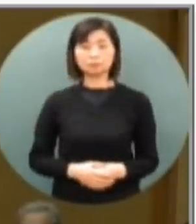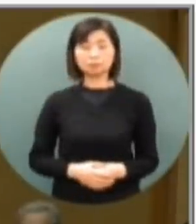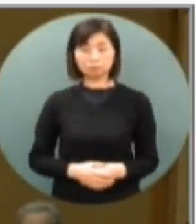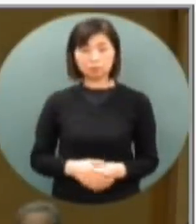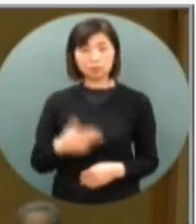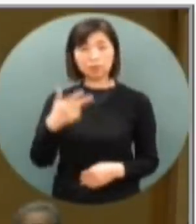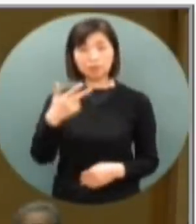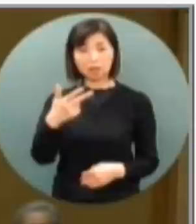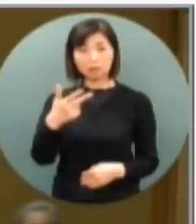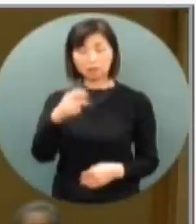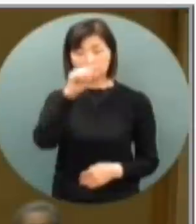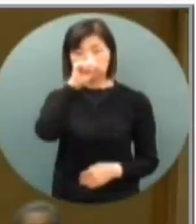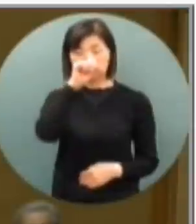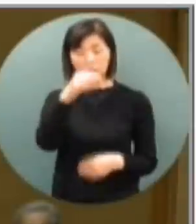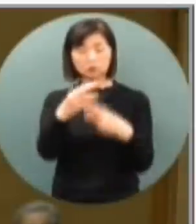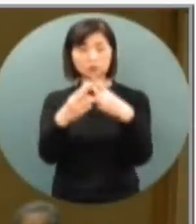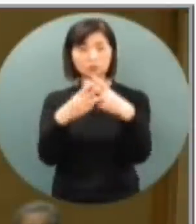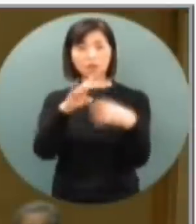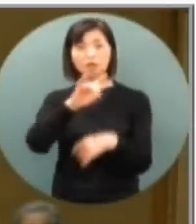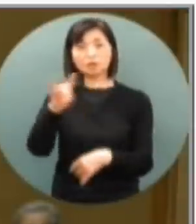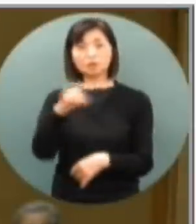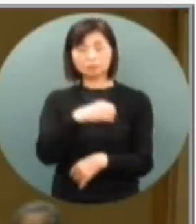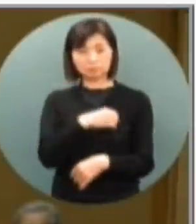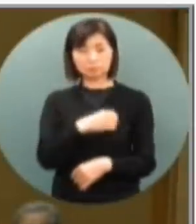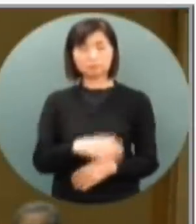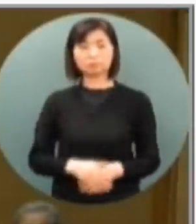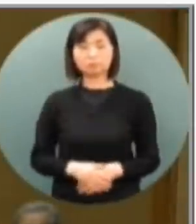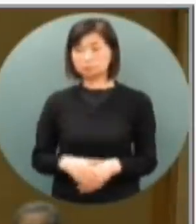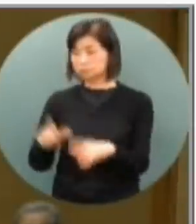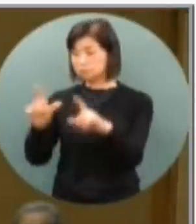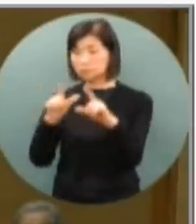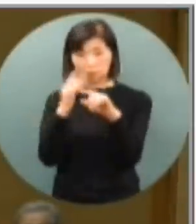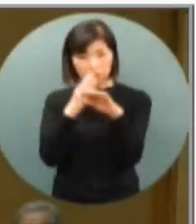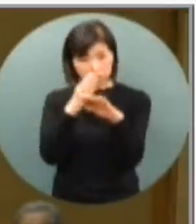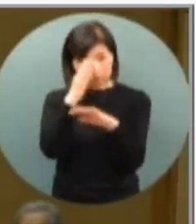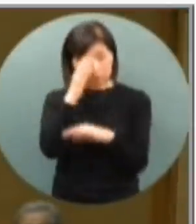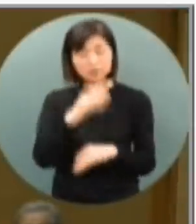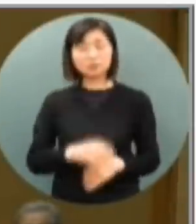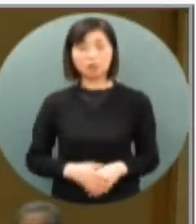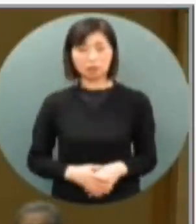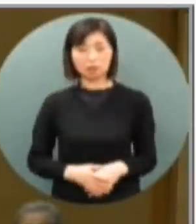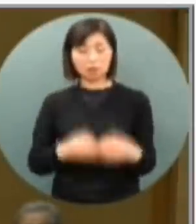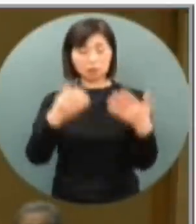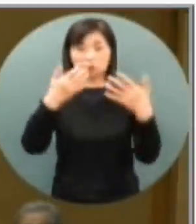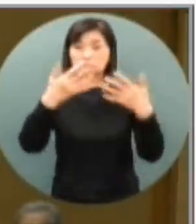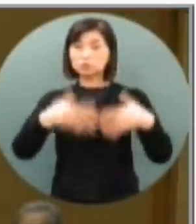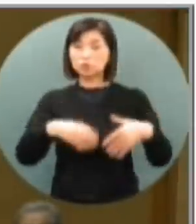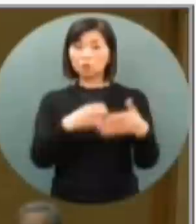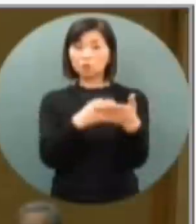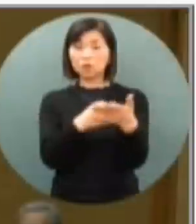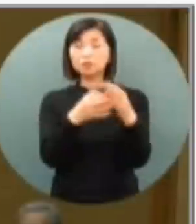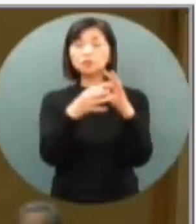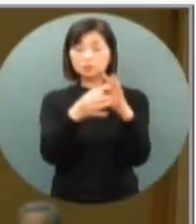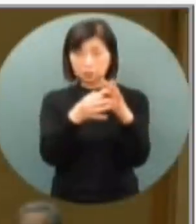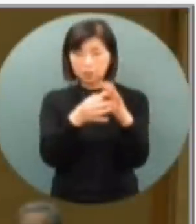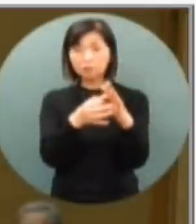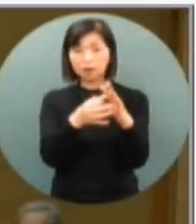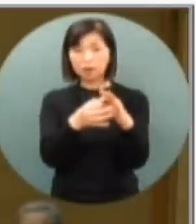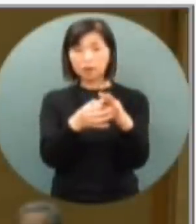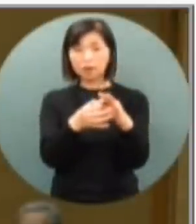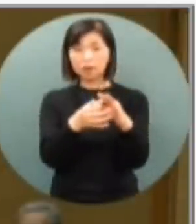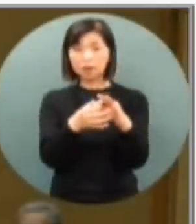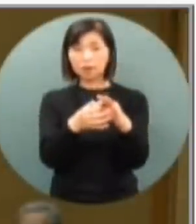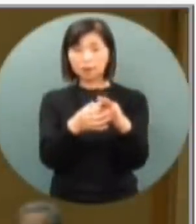7番吉田議員。 はい、議長ありがとうございました。まあ、条例については私も経過は、多少